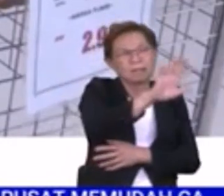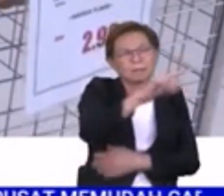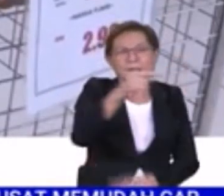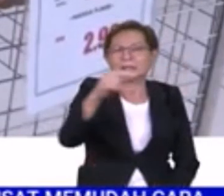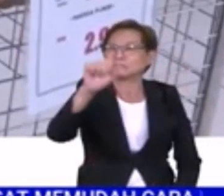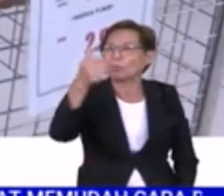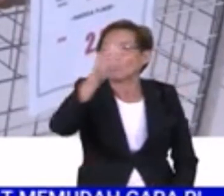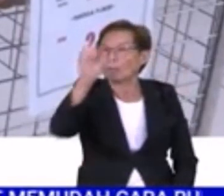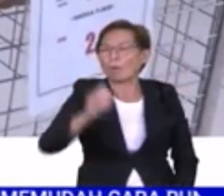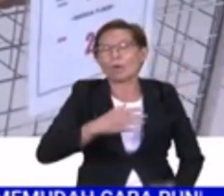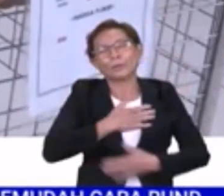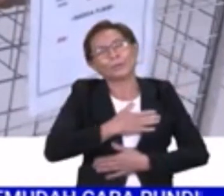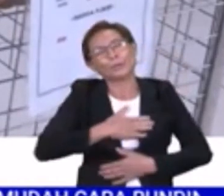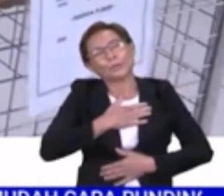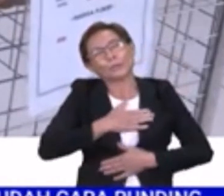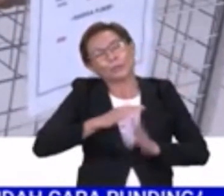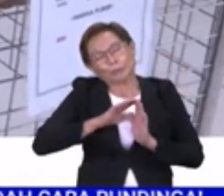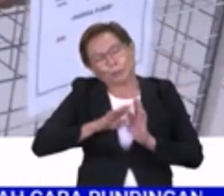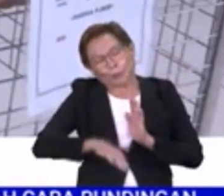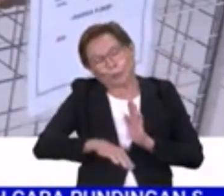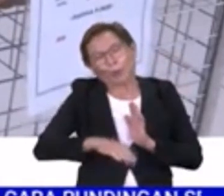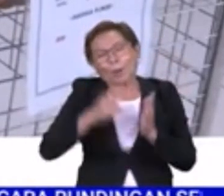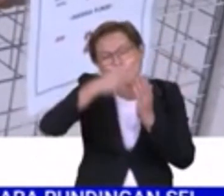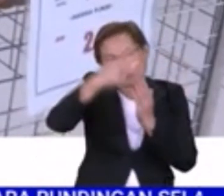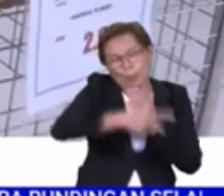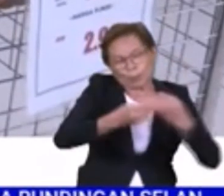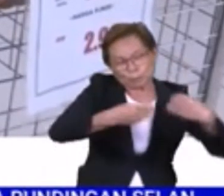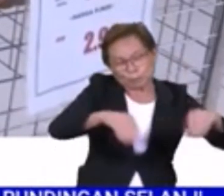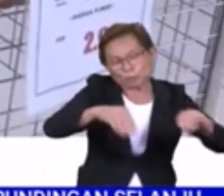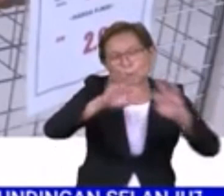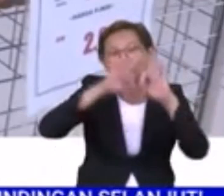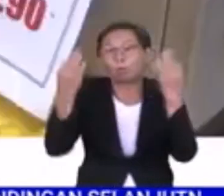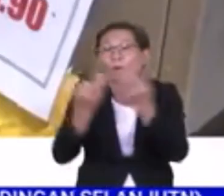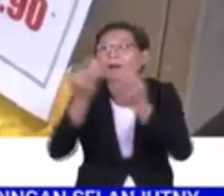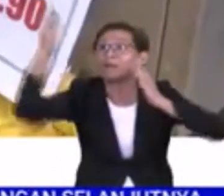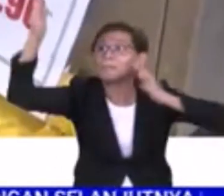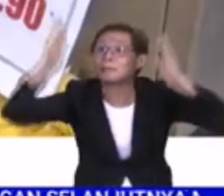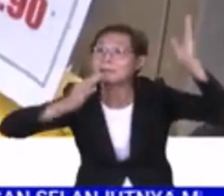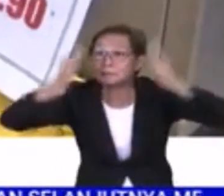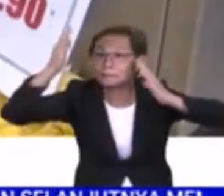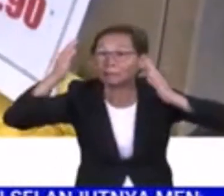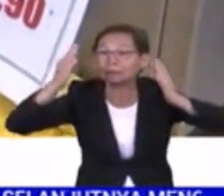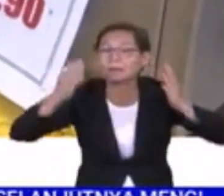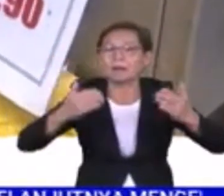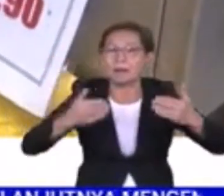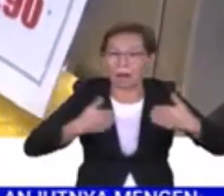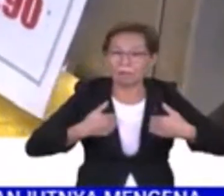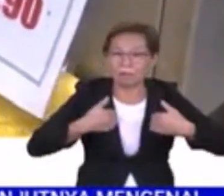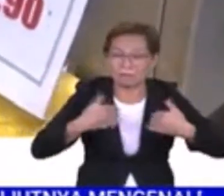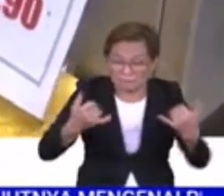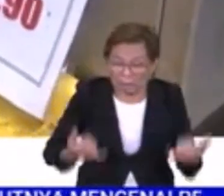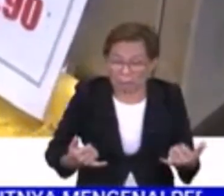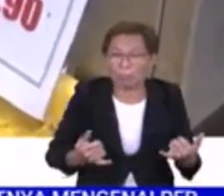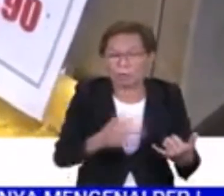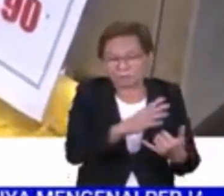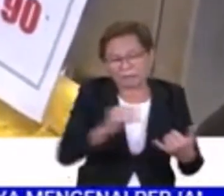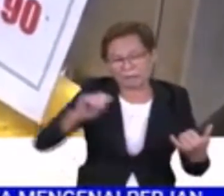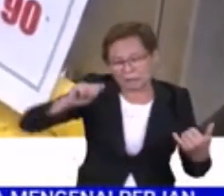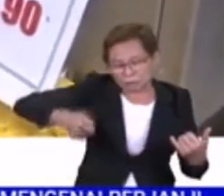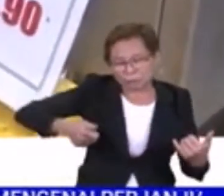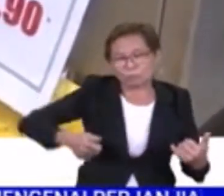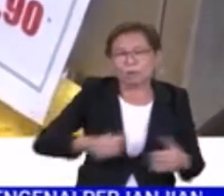dapat dinikmati oleh pelanggan pada program jualan keluarga Malaysia yang diadakan hari ini dan juga